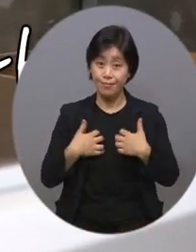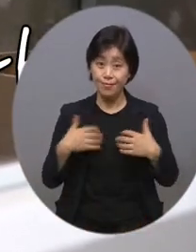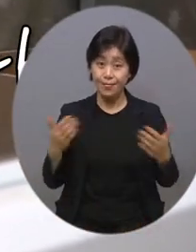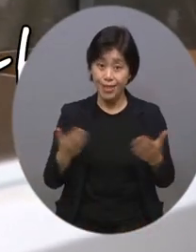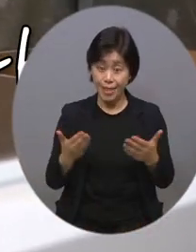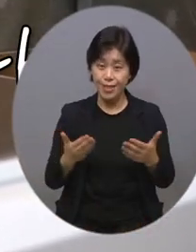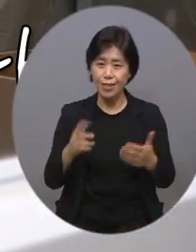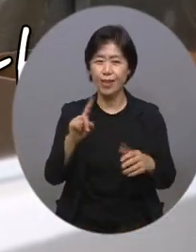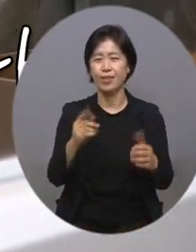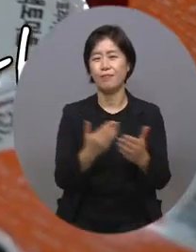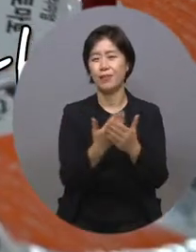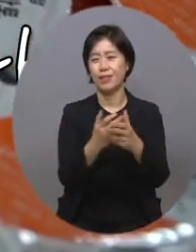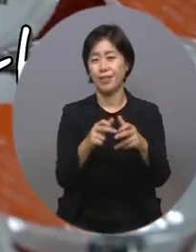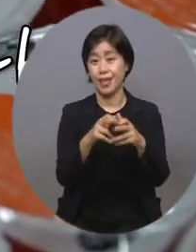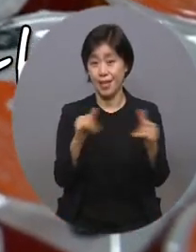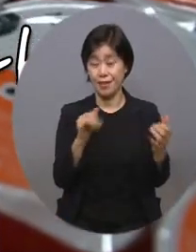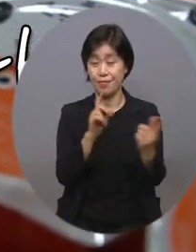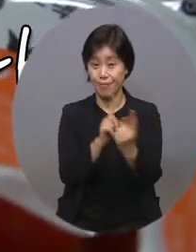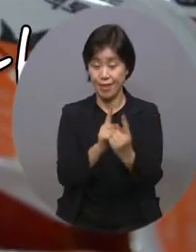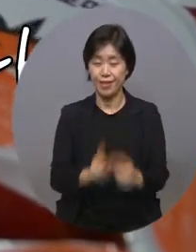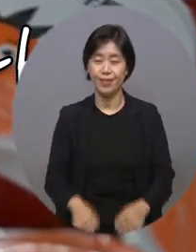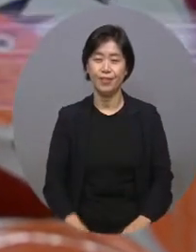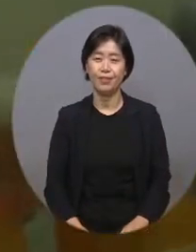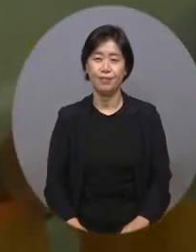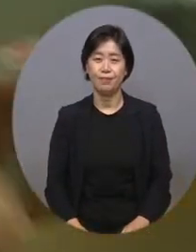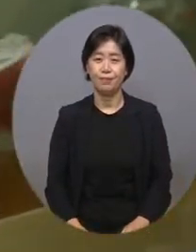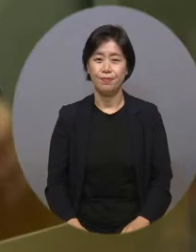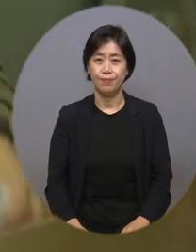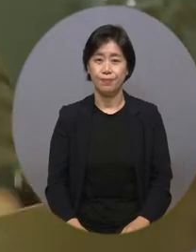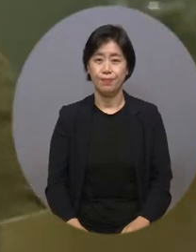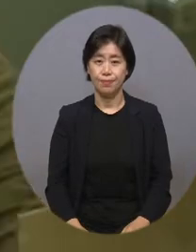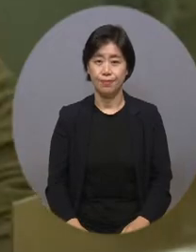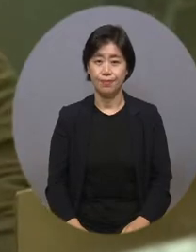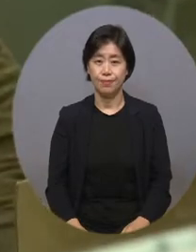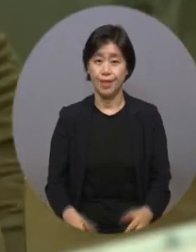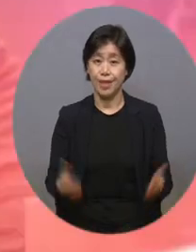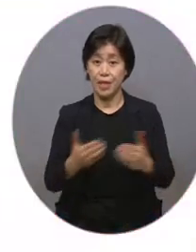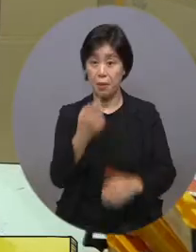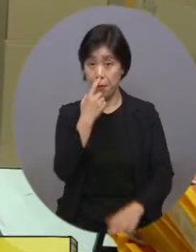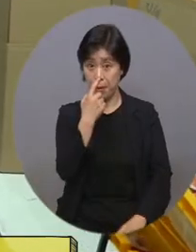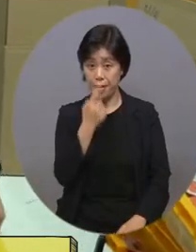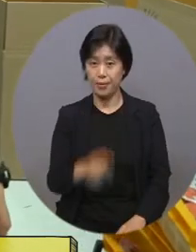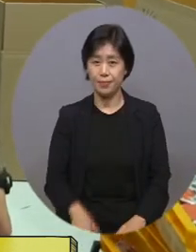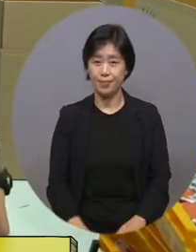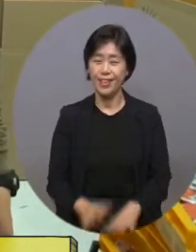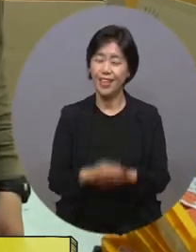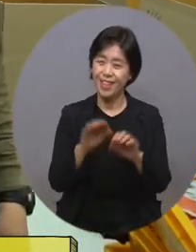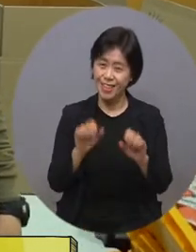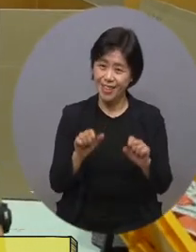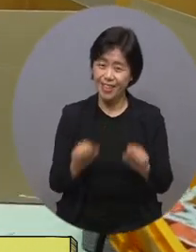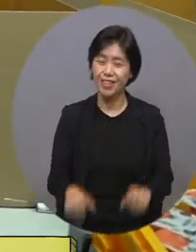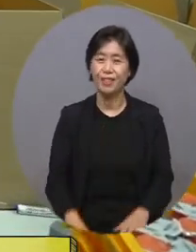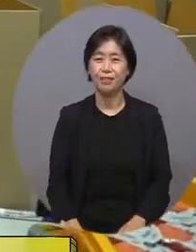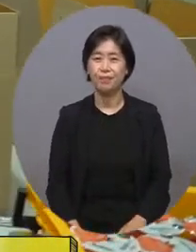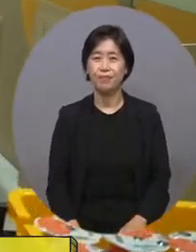한 발달장애인 직원분을 만나게 되었는데요. 한번 일을 배워볼까요? 네, 안녕하세요.